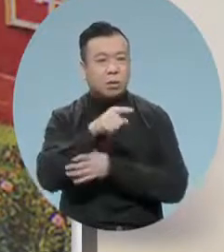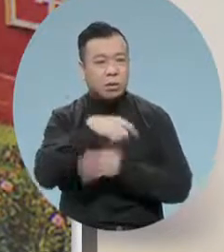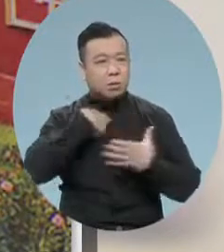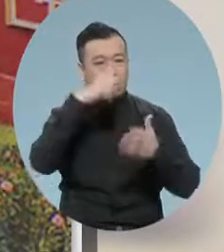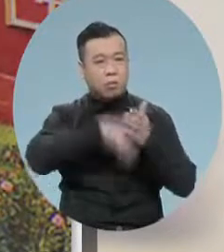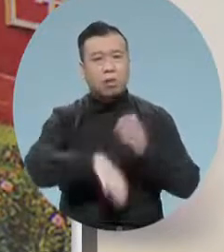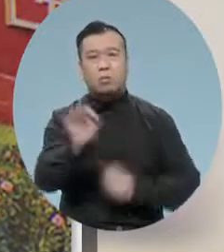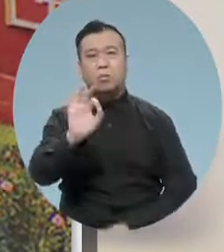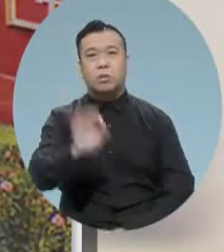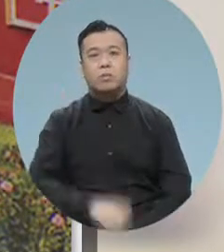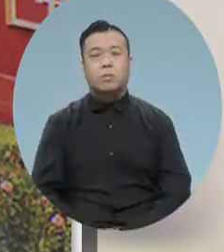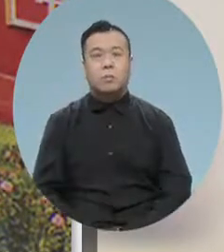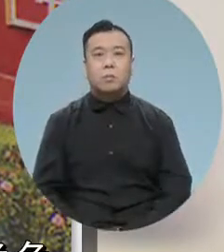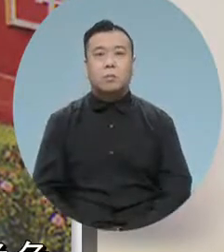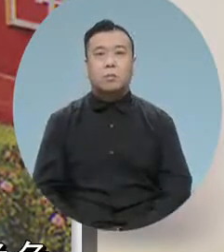缺席過。